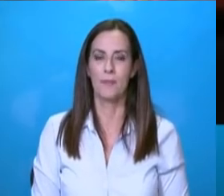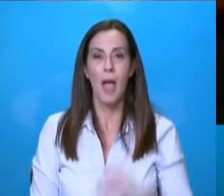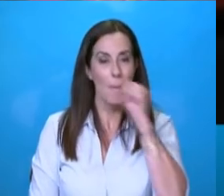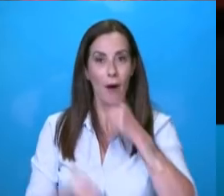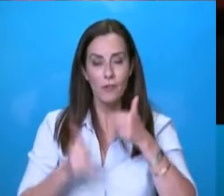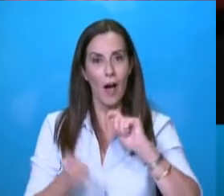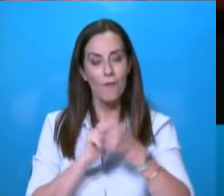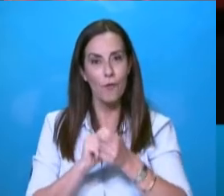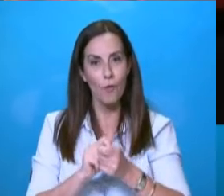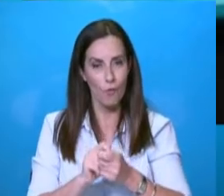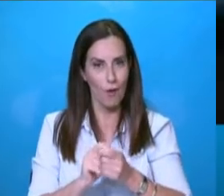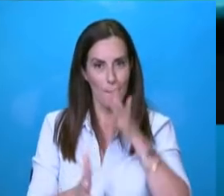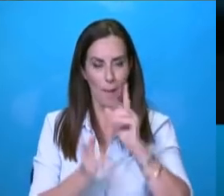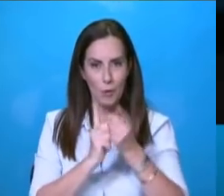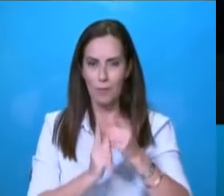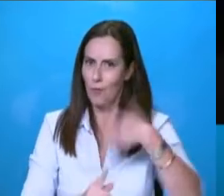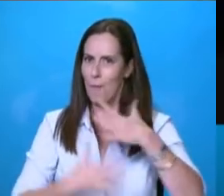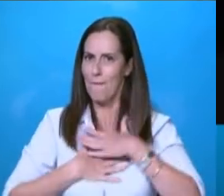באירוויזיון הפרו מנגישים לחביבי הקהל.